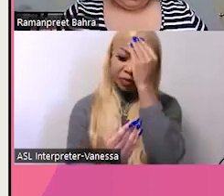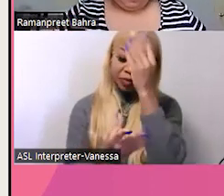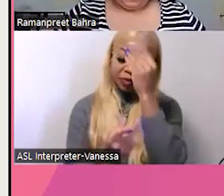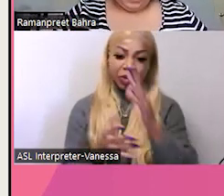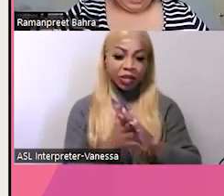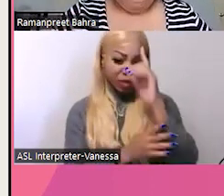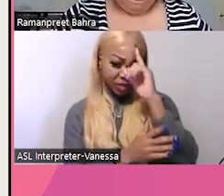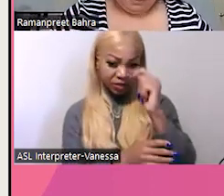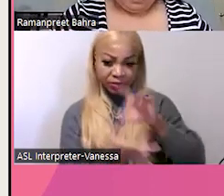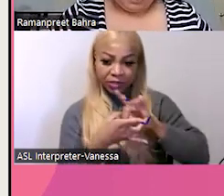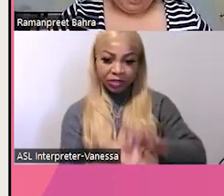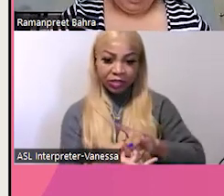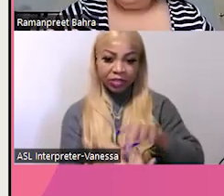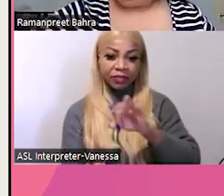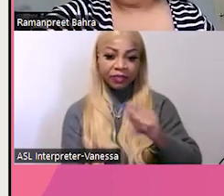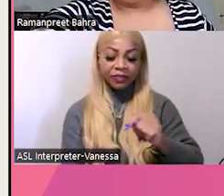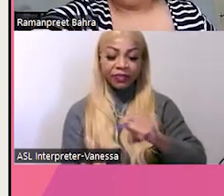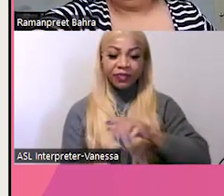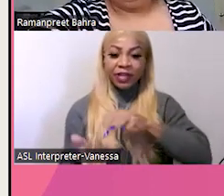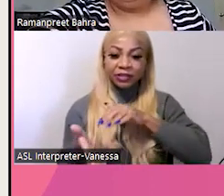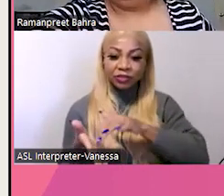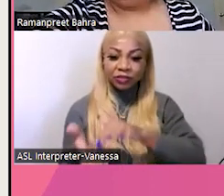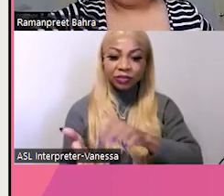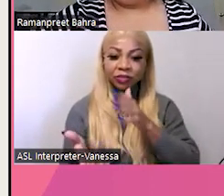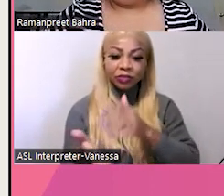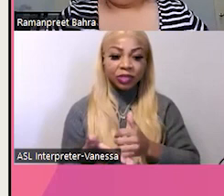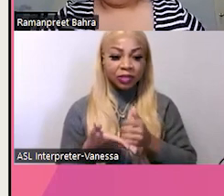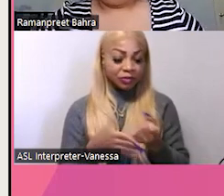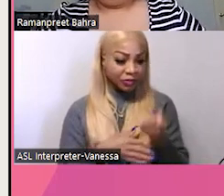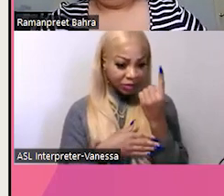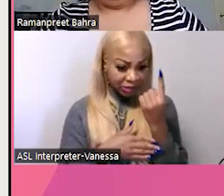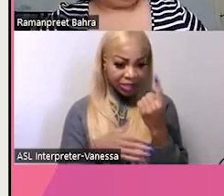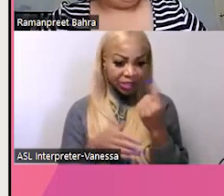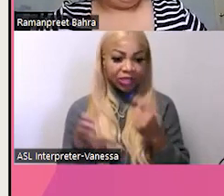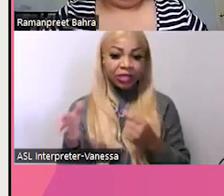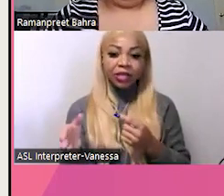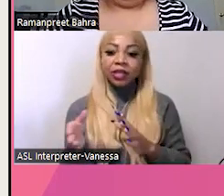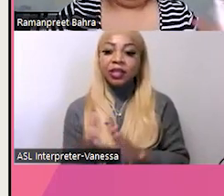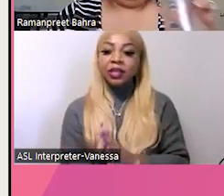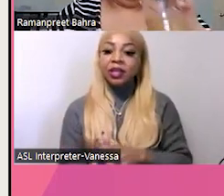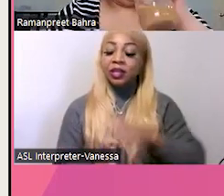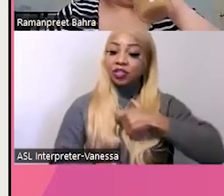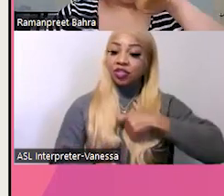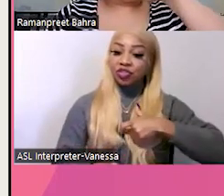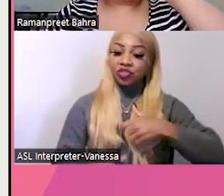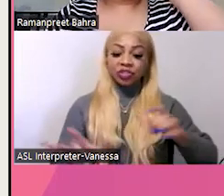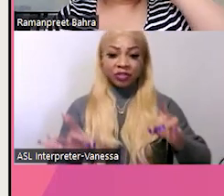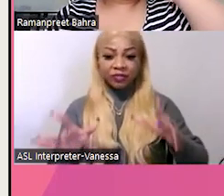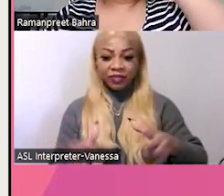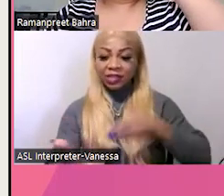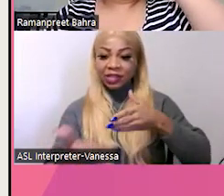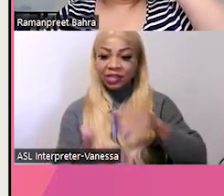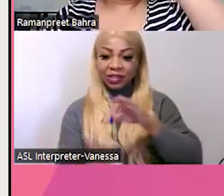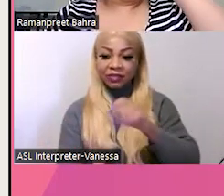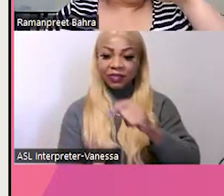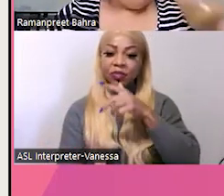veux partager avec vous certains concepts importants qui nous aideront à comprendre le contexte où se déroule la violence fondée